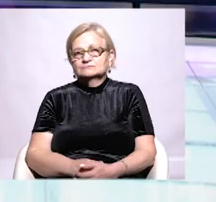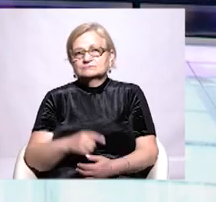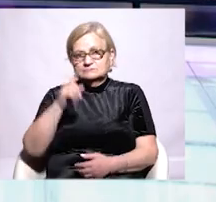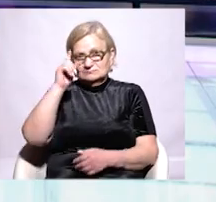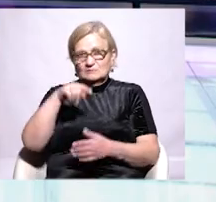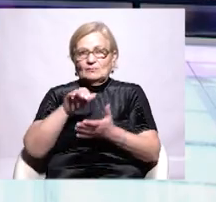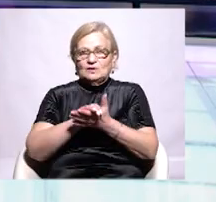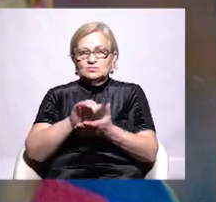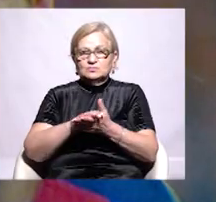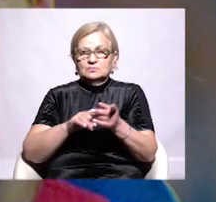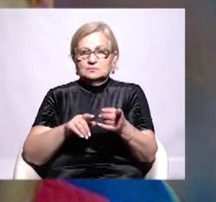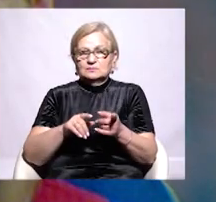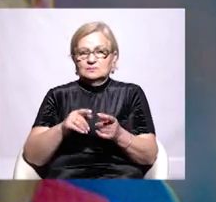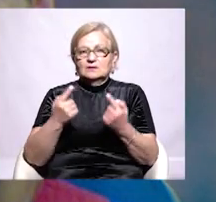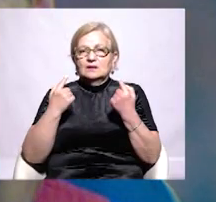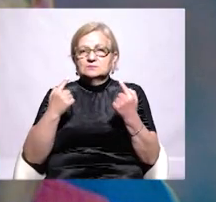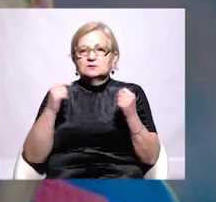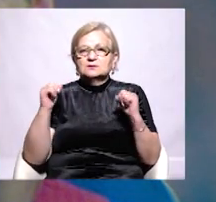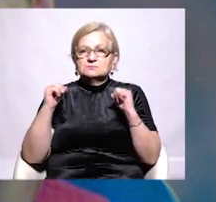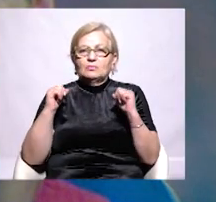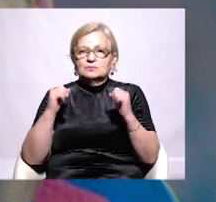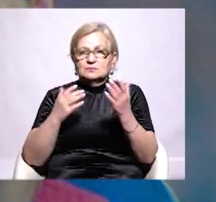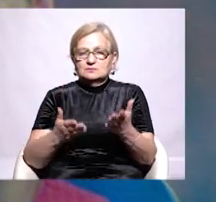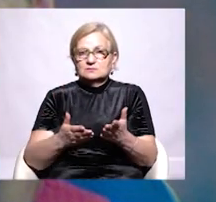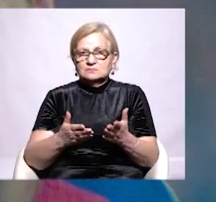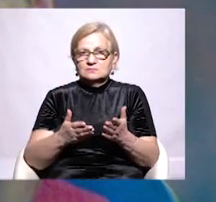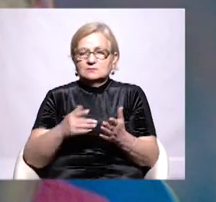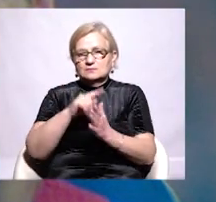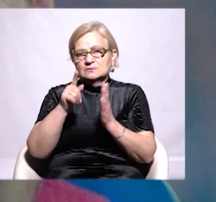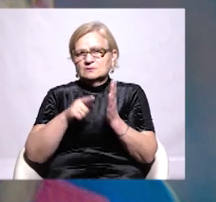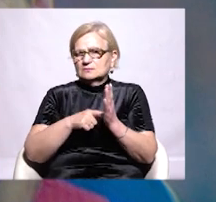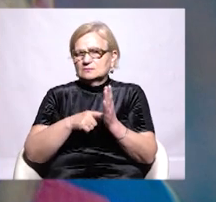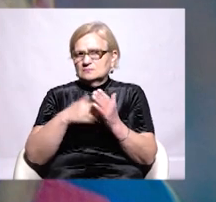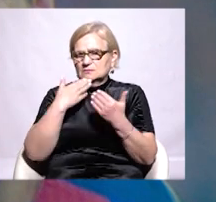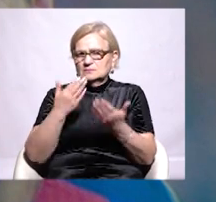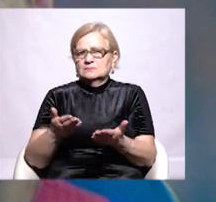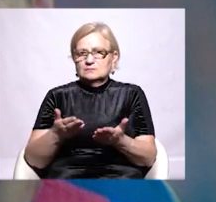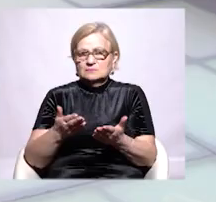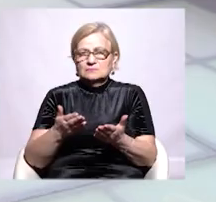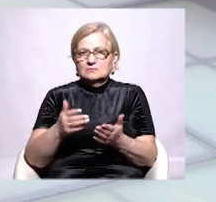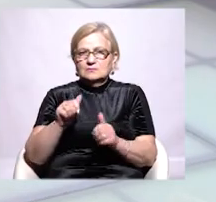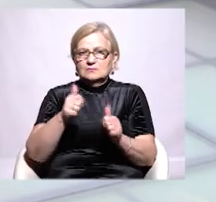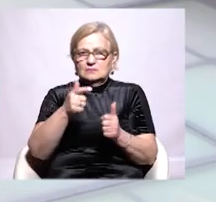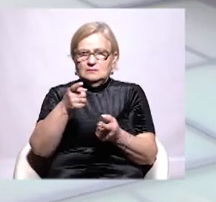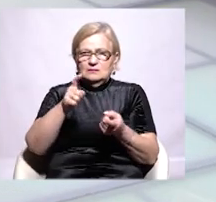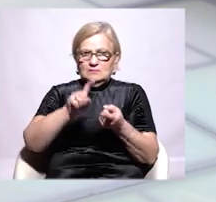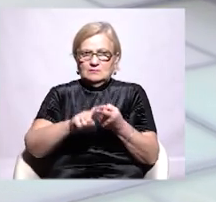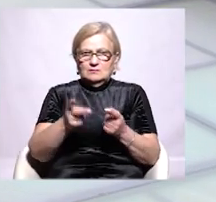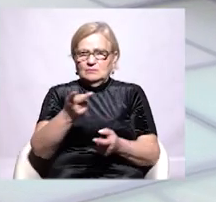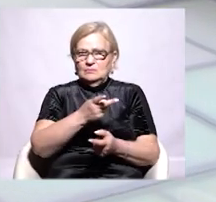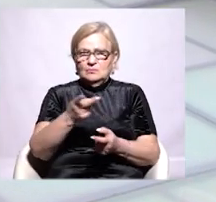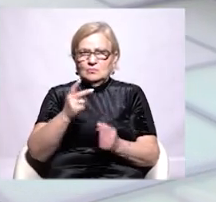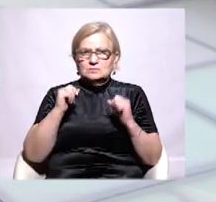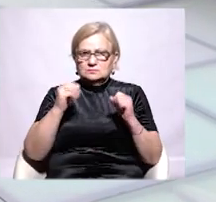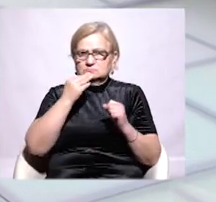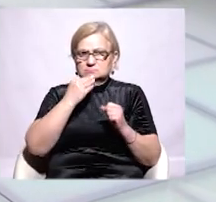It's not. Amdit sportsmenebs. Da sheidzleba kitkhvats gichndebat, rogor ukavshirdeba es ori didi